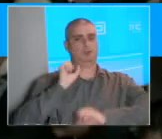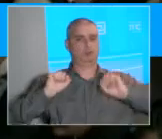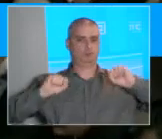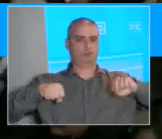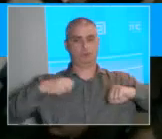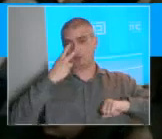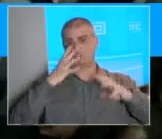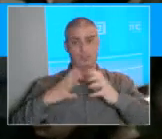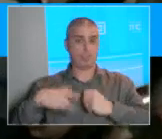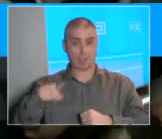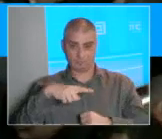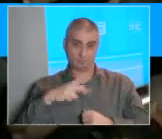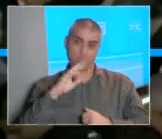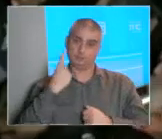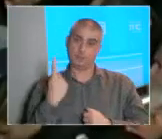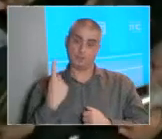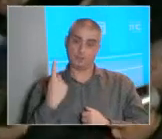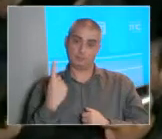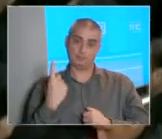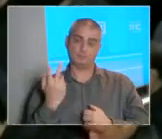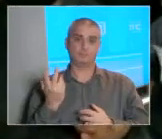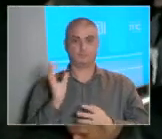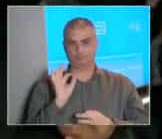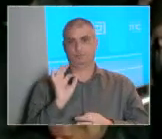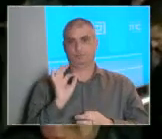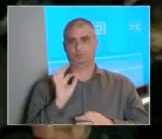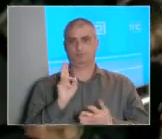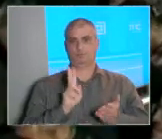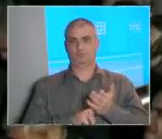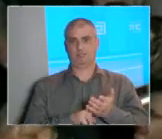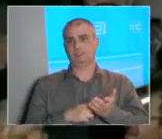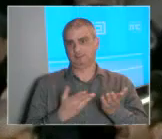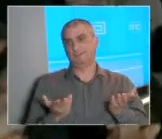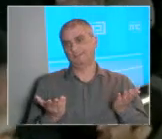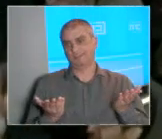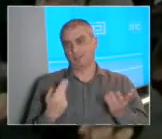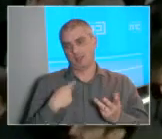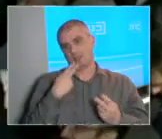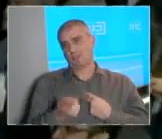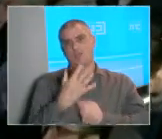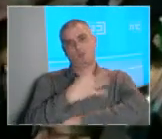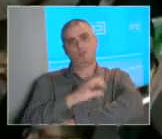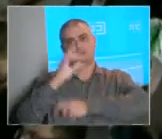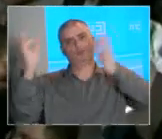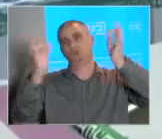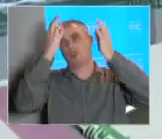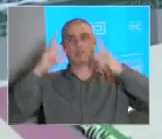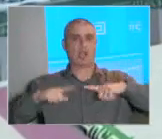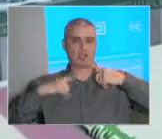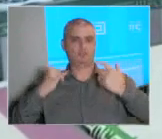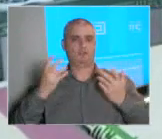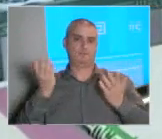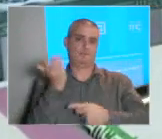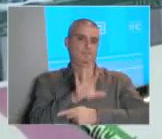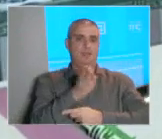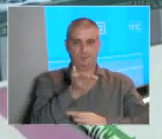השלטון בעיני העם, מצד אחד, כדי להצדיק, כן, אנחנו נקמנו את דמו של השהיד החי, שעכשיו הוא השהיד